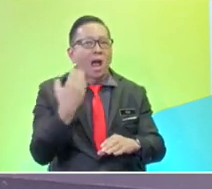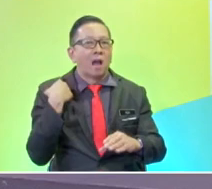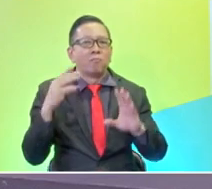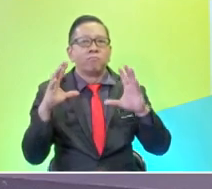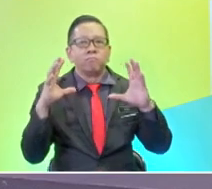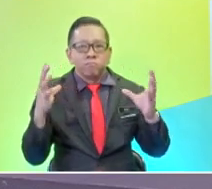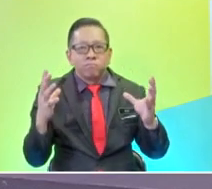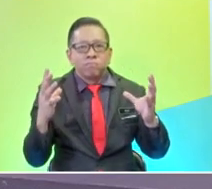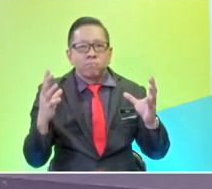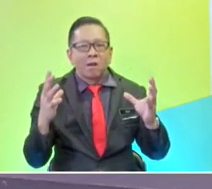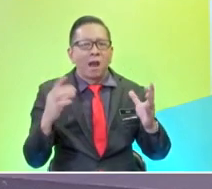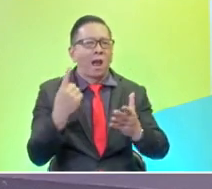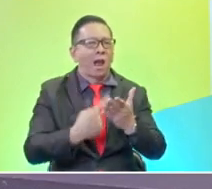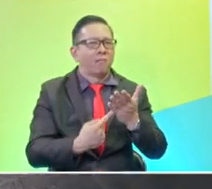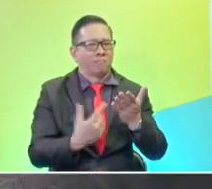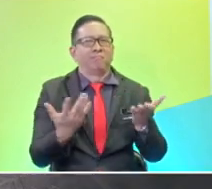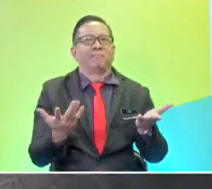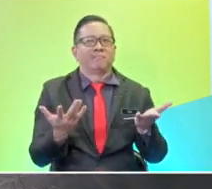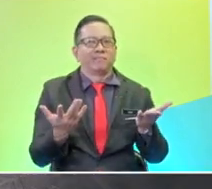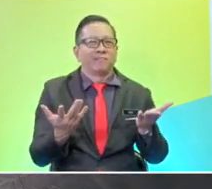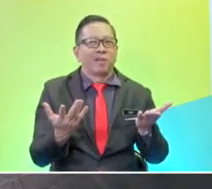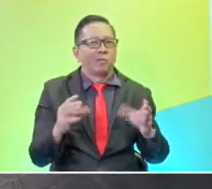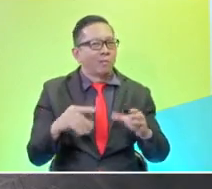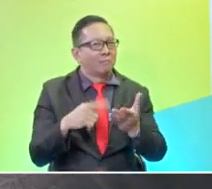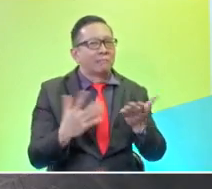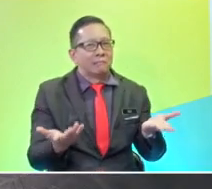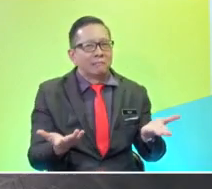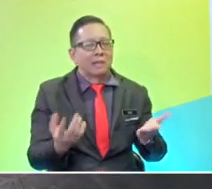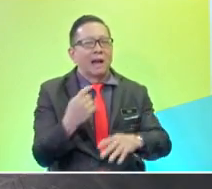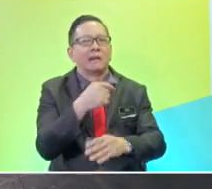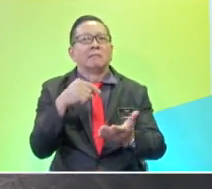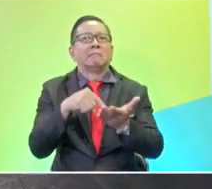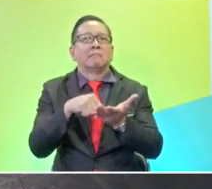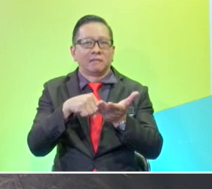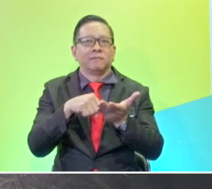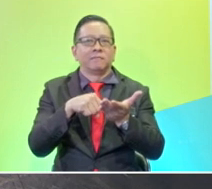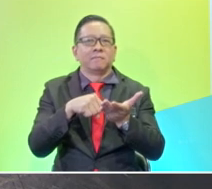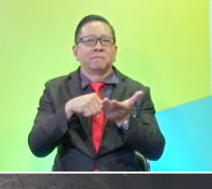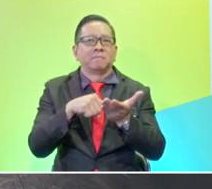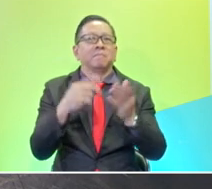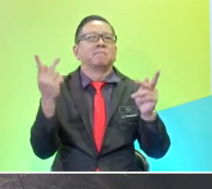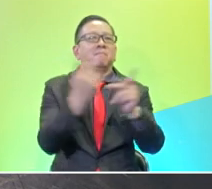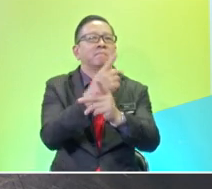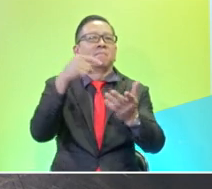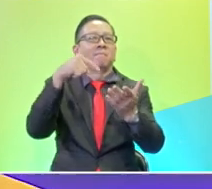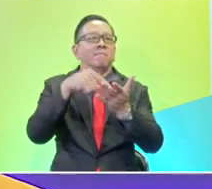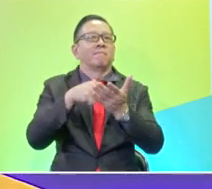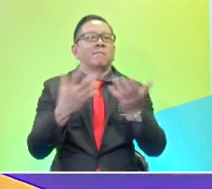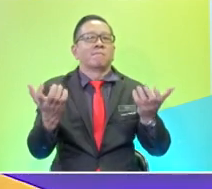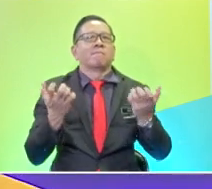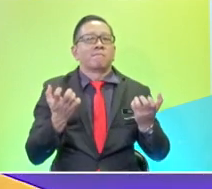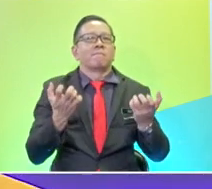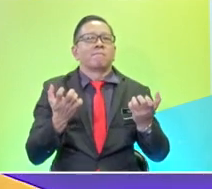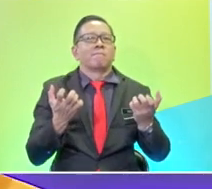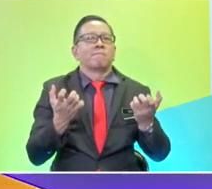balon Wow kita tidak apa-apa hari ini Haa oke kali ini kita enak belanja operasi